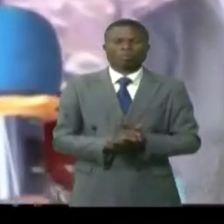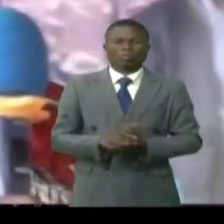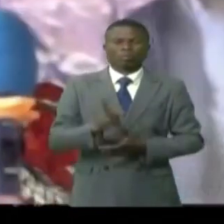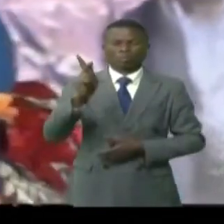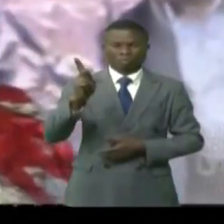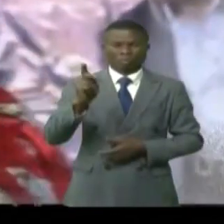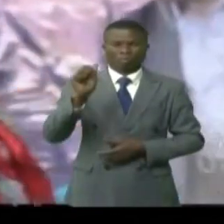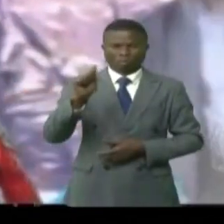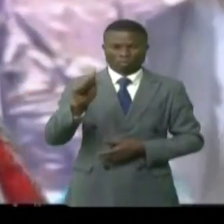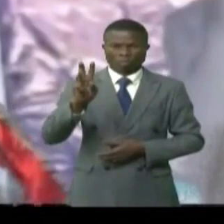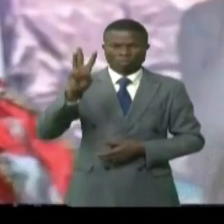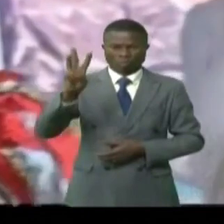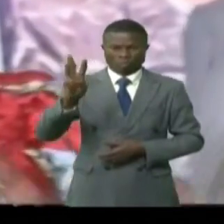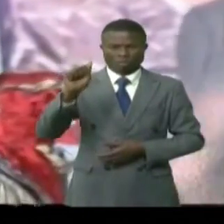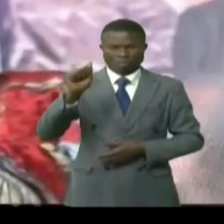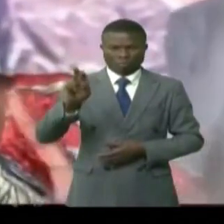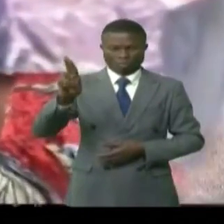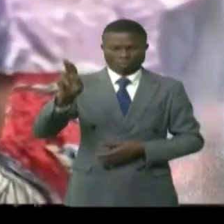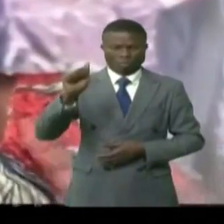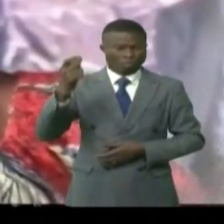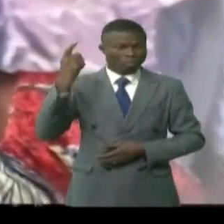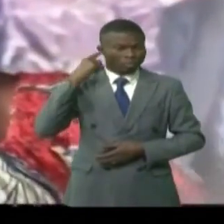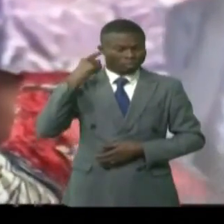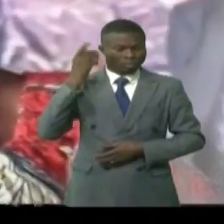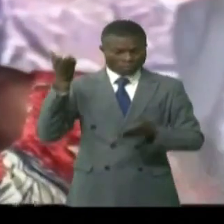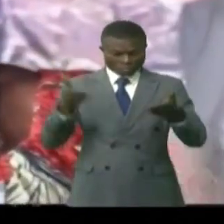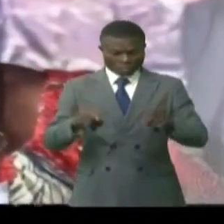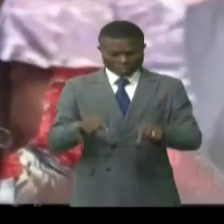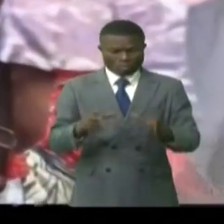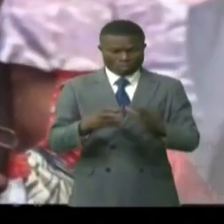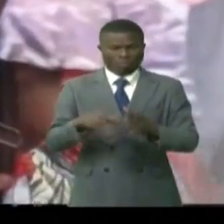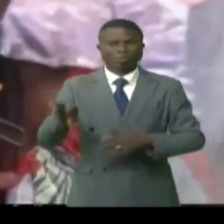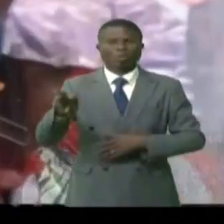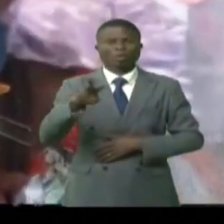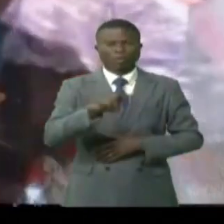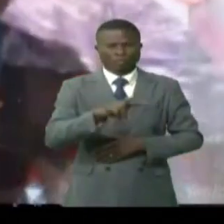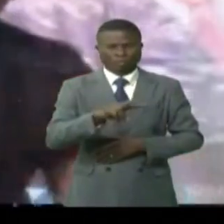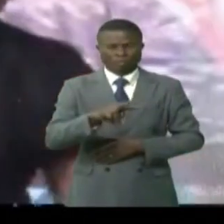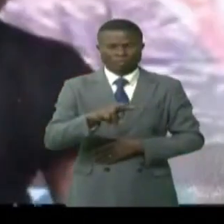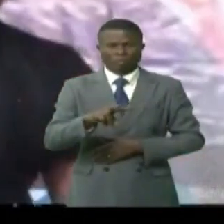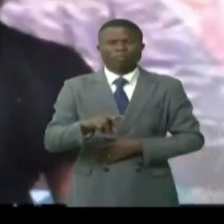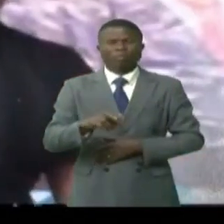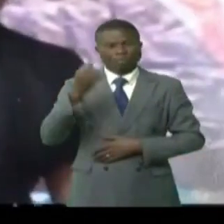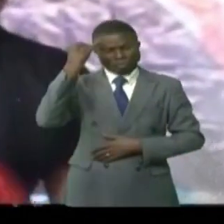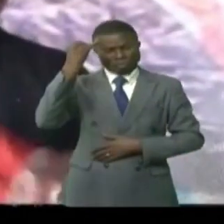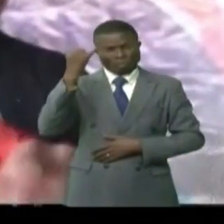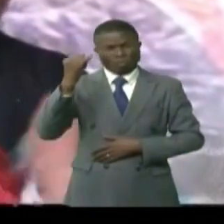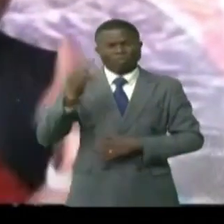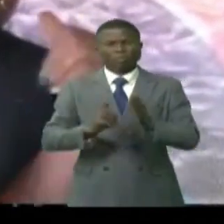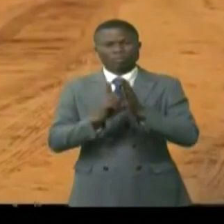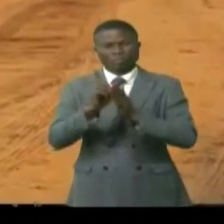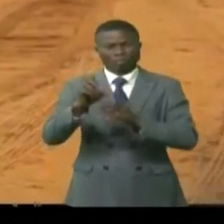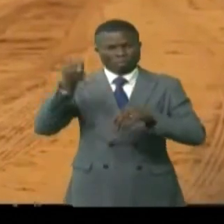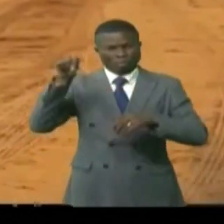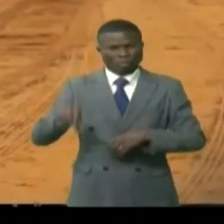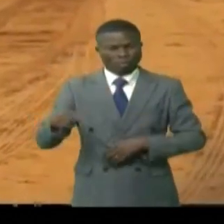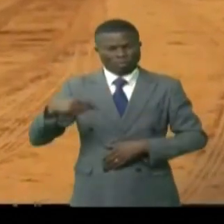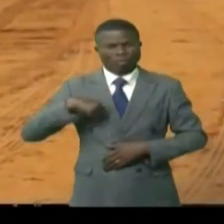Papa Kawara, dont vous entendez souvent parler et avec nous aujourd'hui, il est à la base du développement de ces